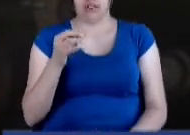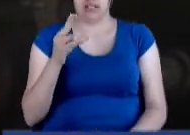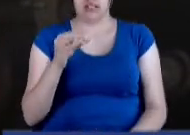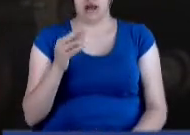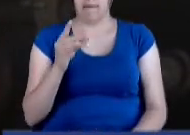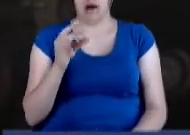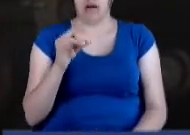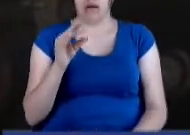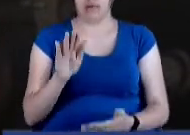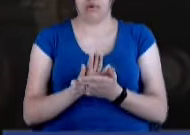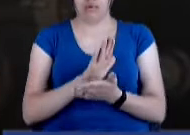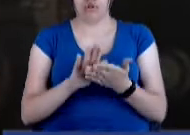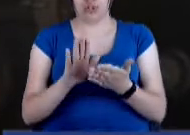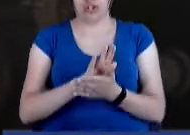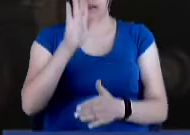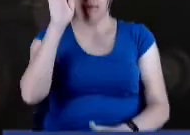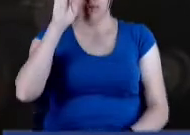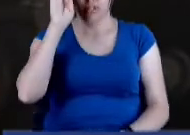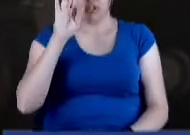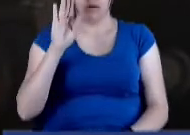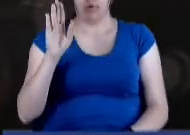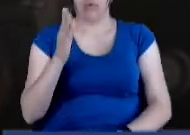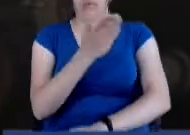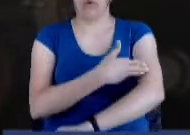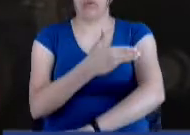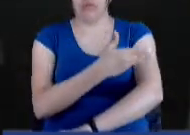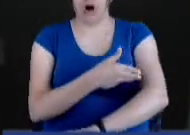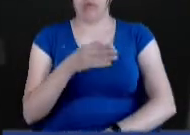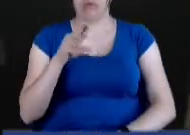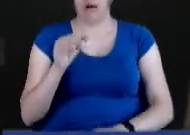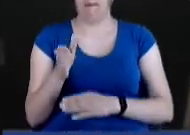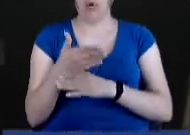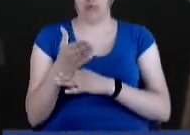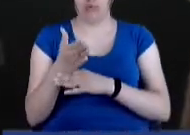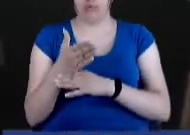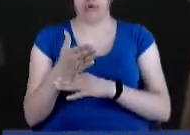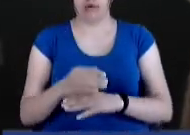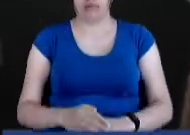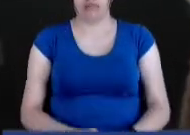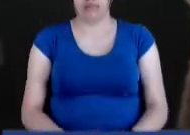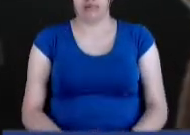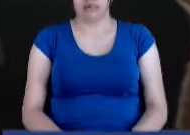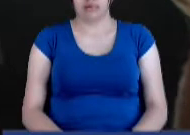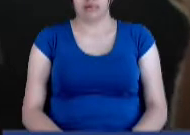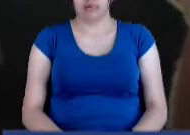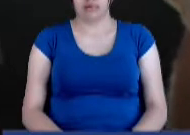для очищення води у Волноваху та Маріуполь.